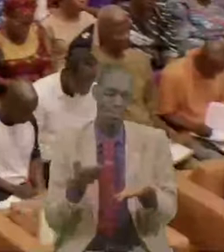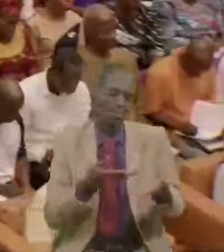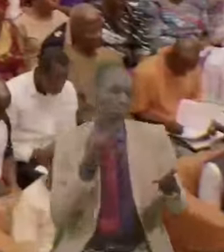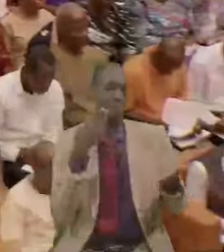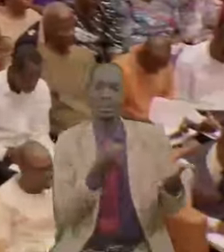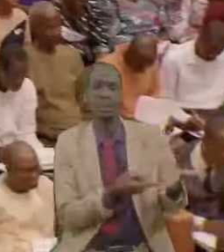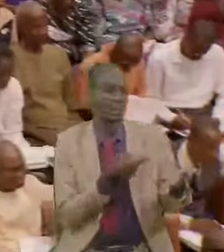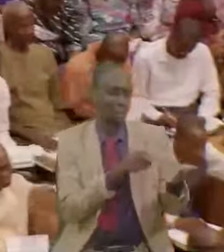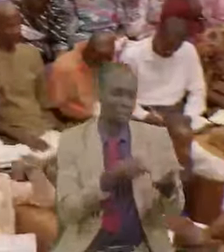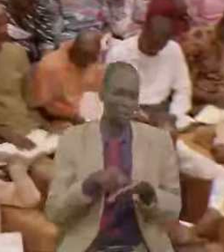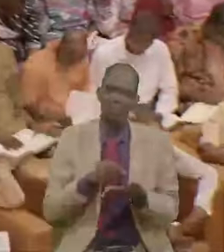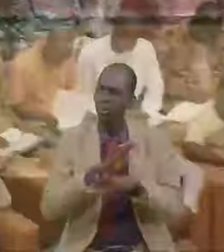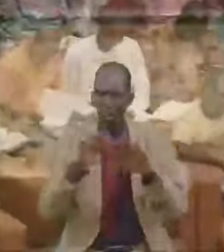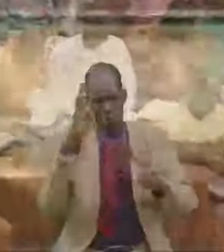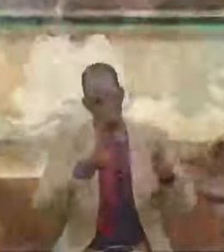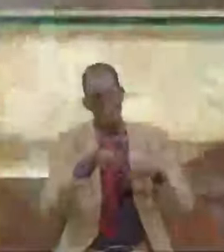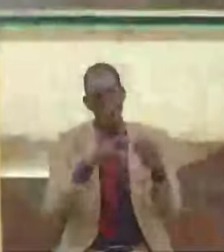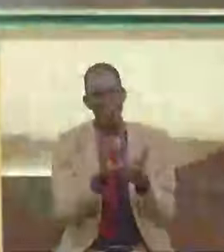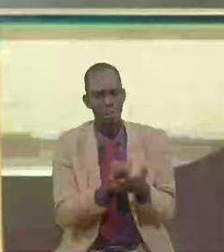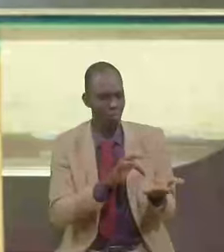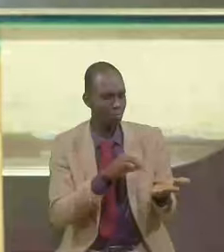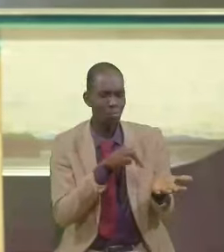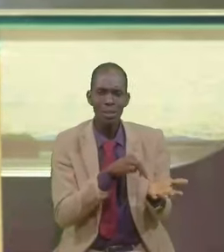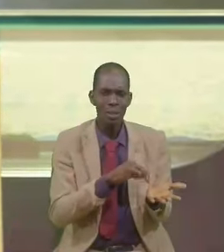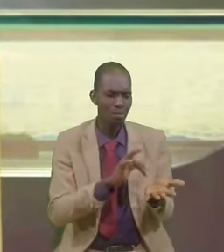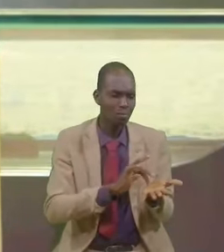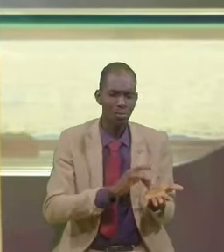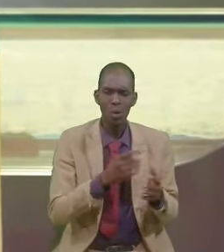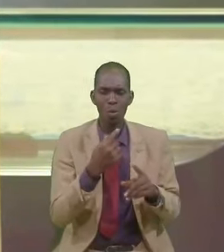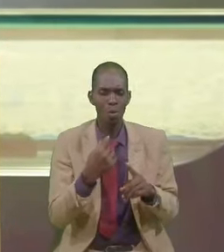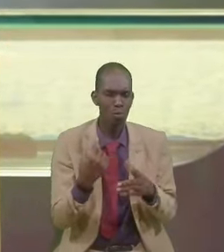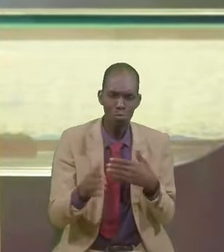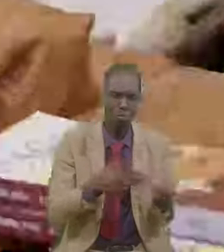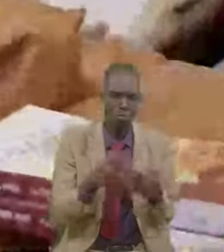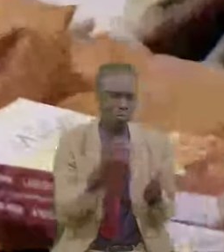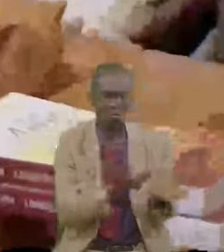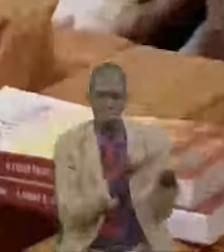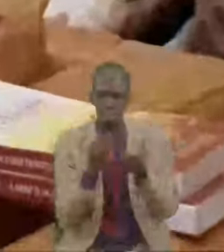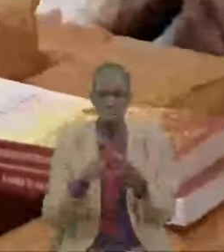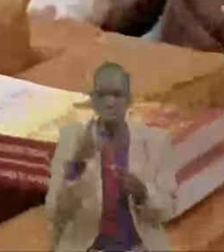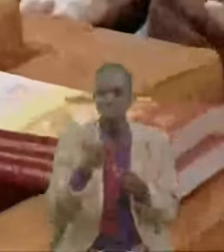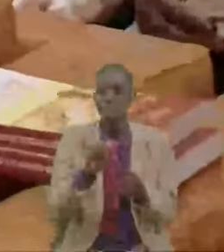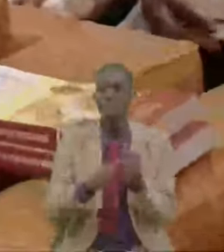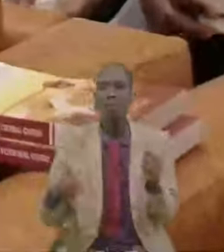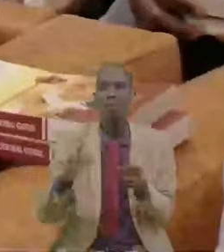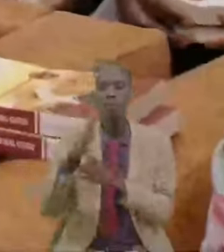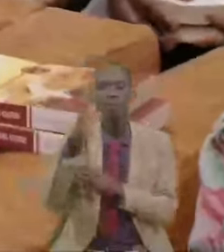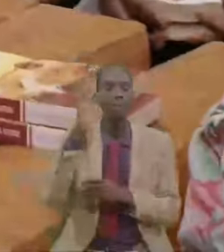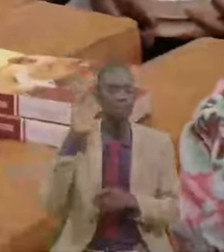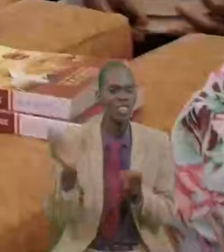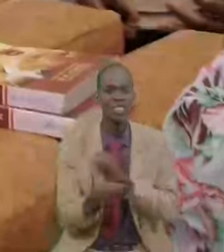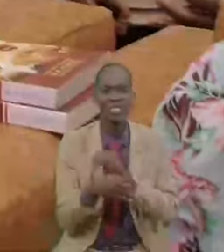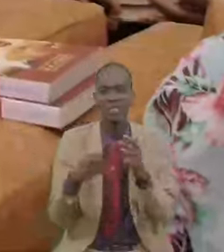cela, ne vous en faites pas. Le Dieu Tout-Puissant est ici ce soir. Il va tout transformer en votre bonheur au nom de